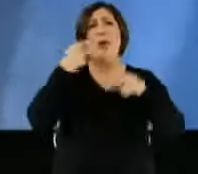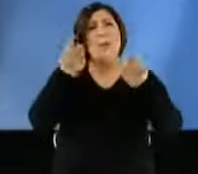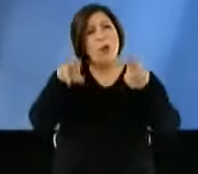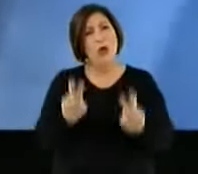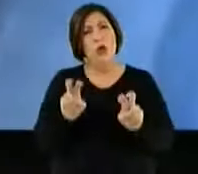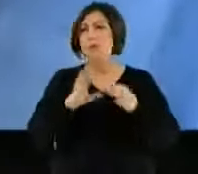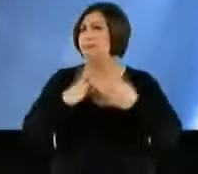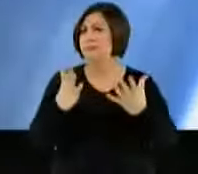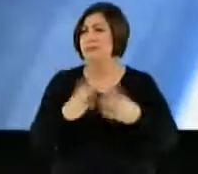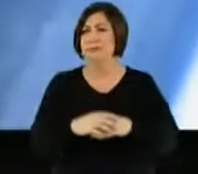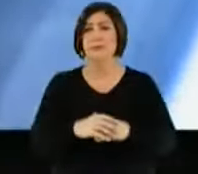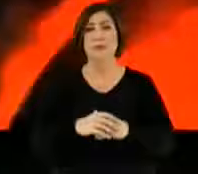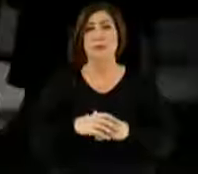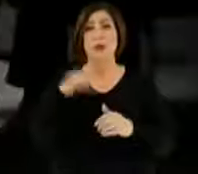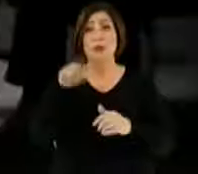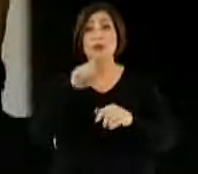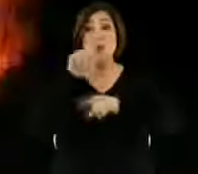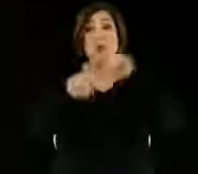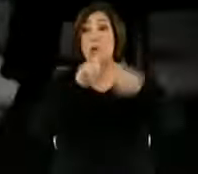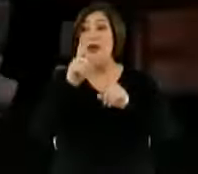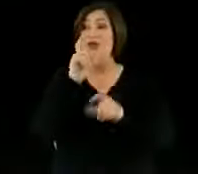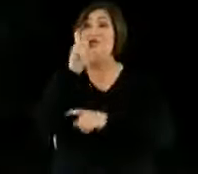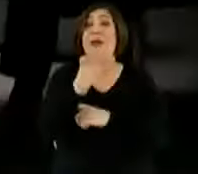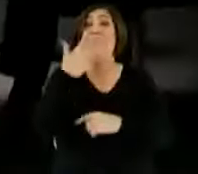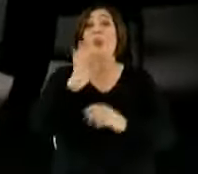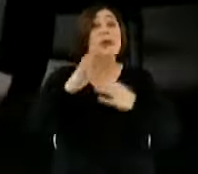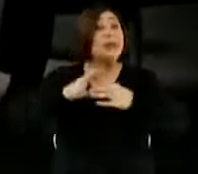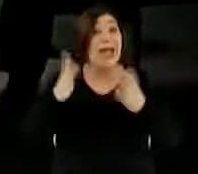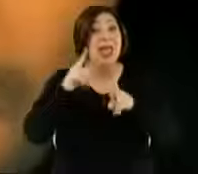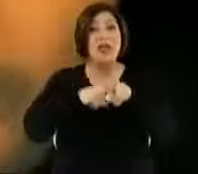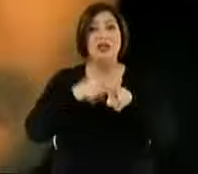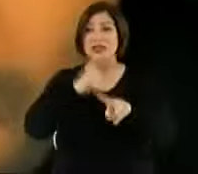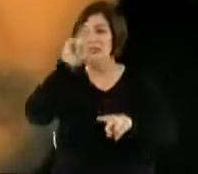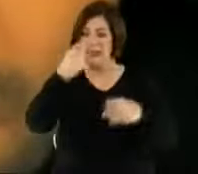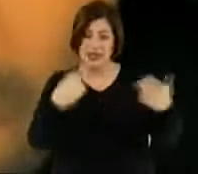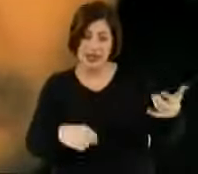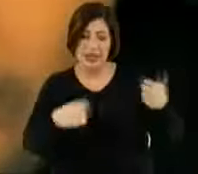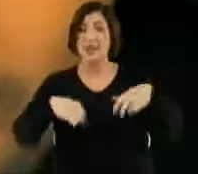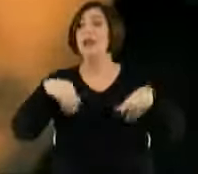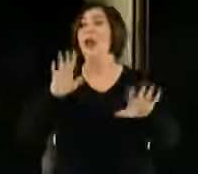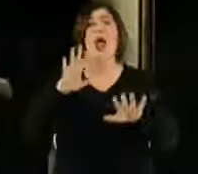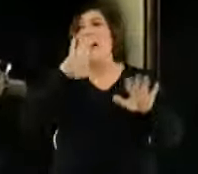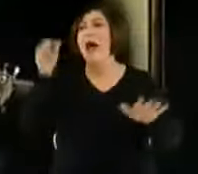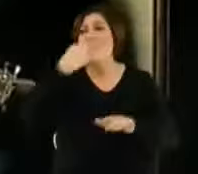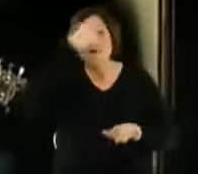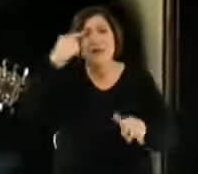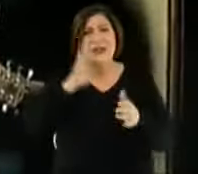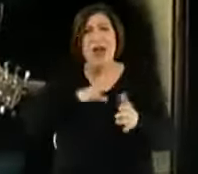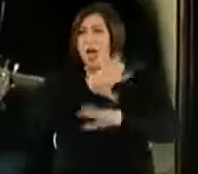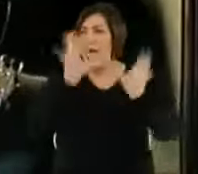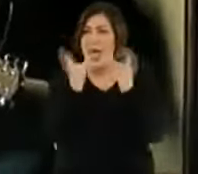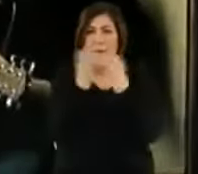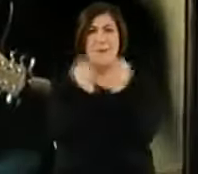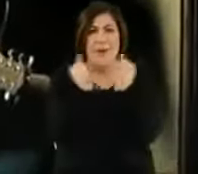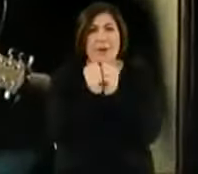oturuyor? Bu soruya henüz cevap bulunamadı. Çünkü Yaşar sadece gitar çalarken değil, fırsatını bulduğu her an